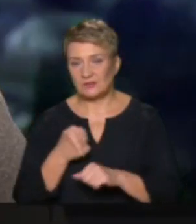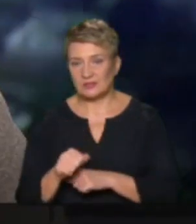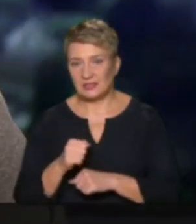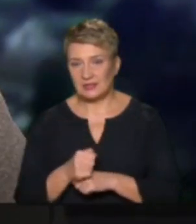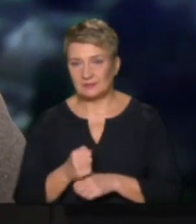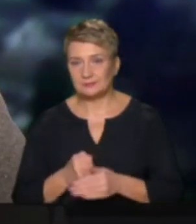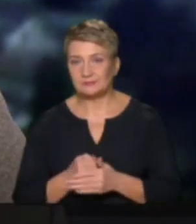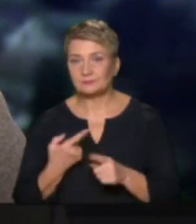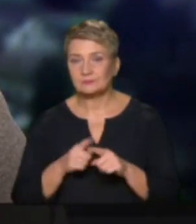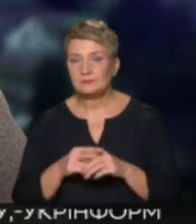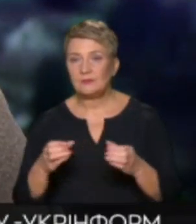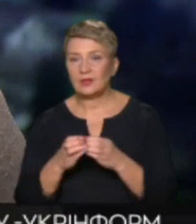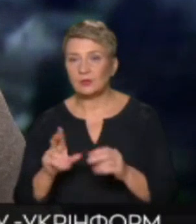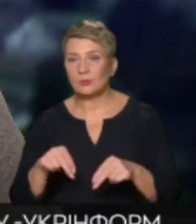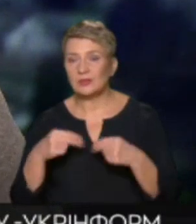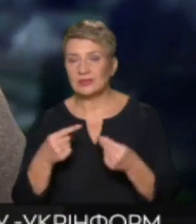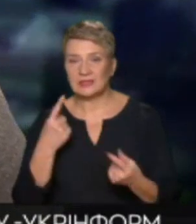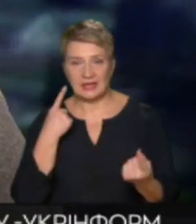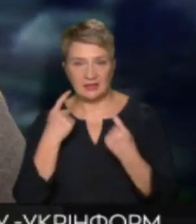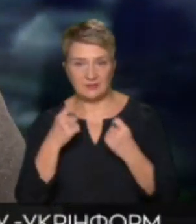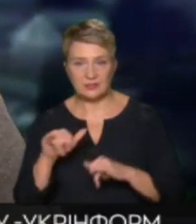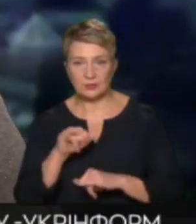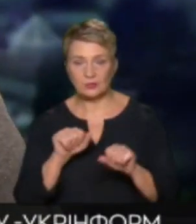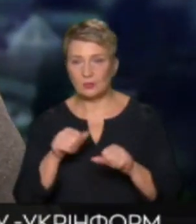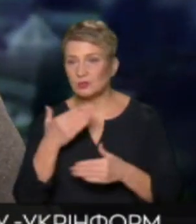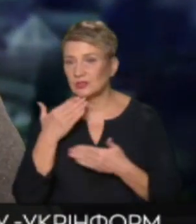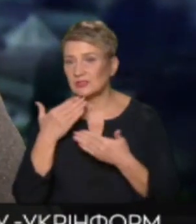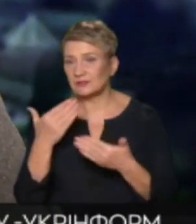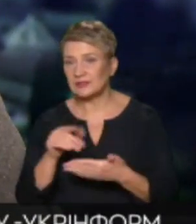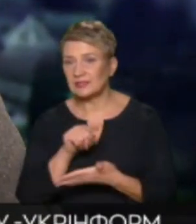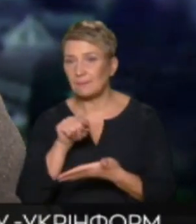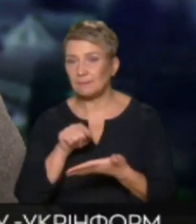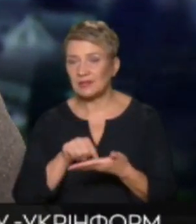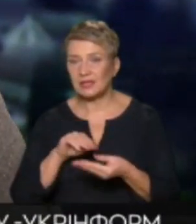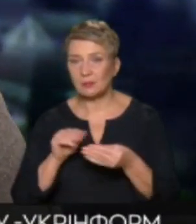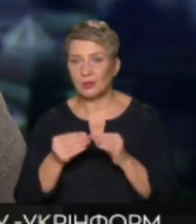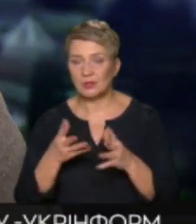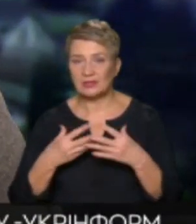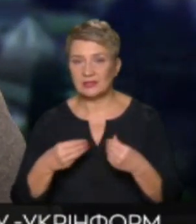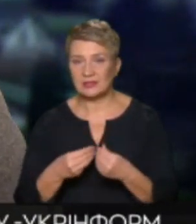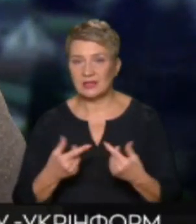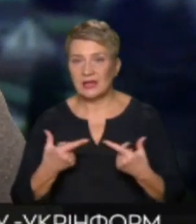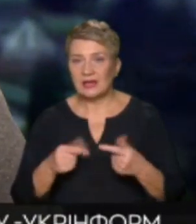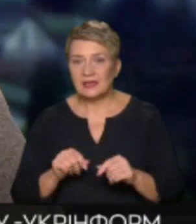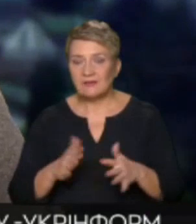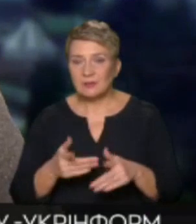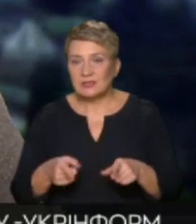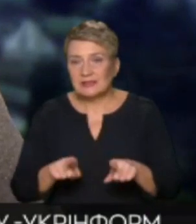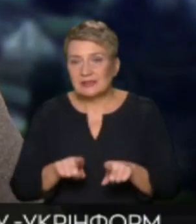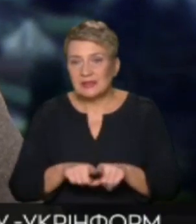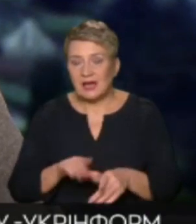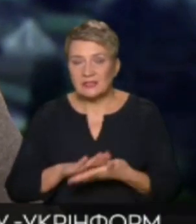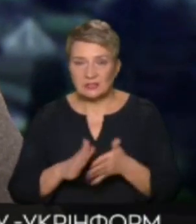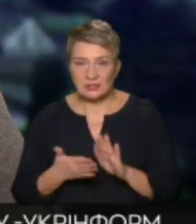в цих групах також надається інформація, куди можуть звертатися. Питання проблем родин, де відбуваються такі ситуації, в тому,